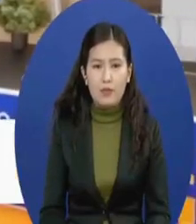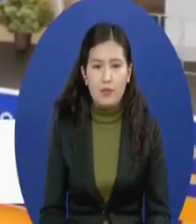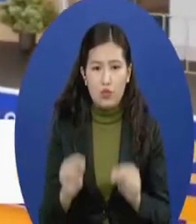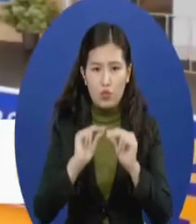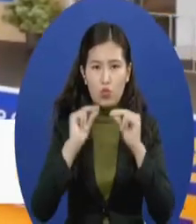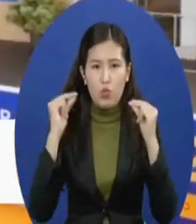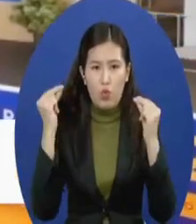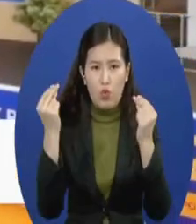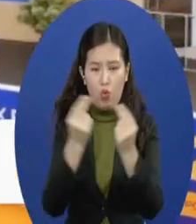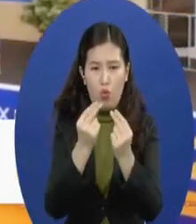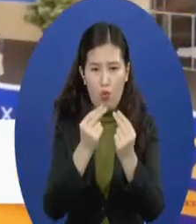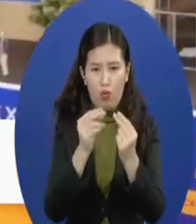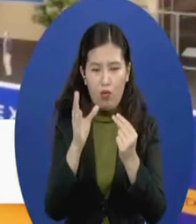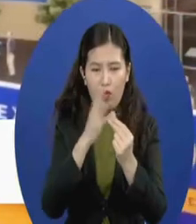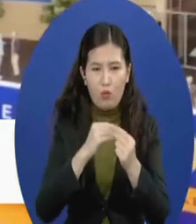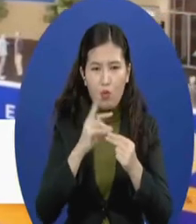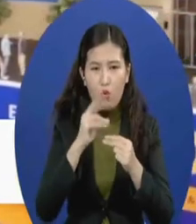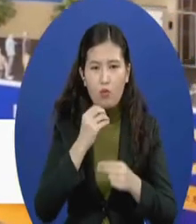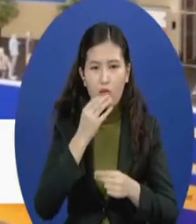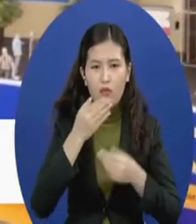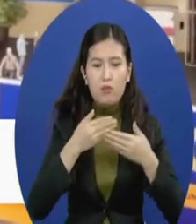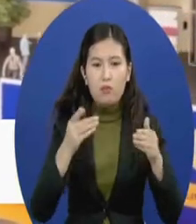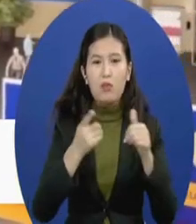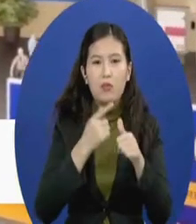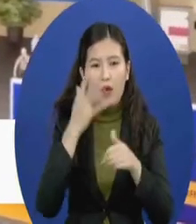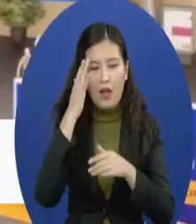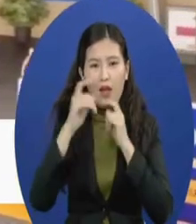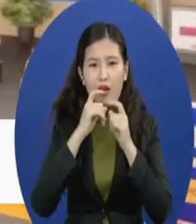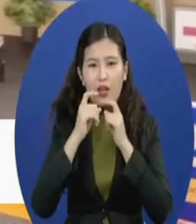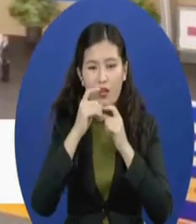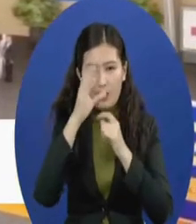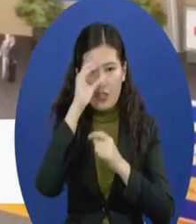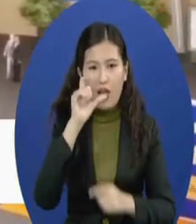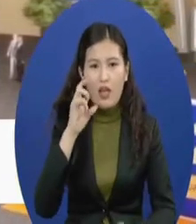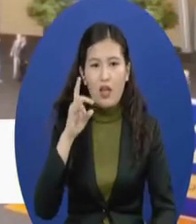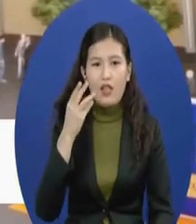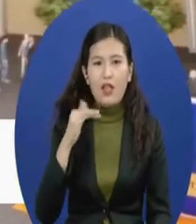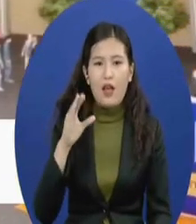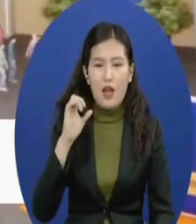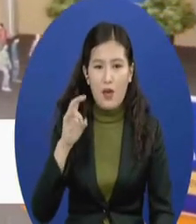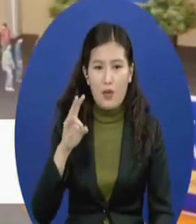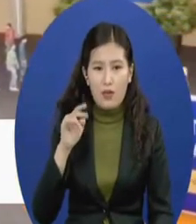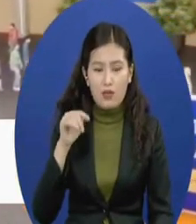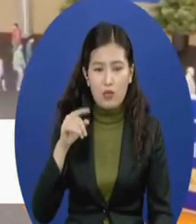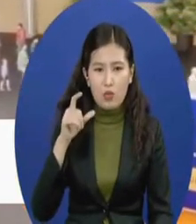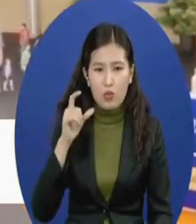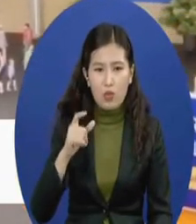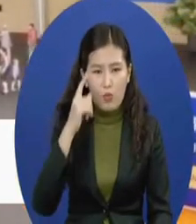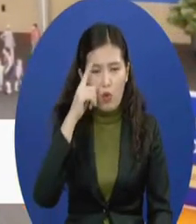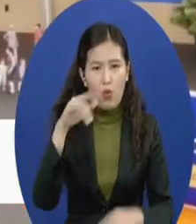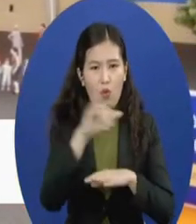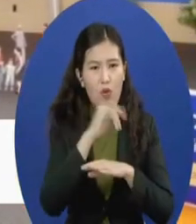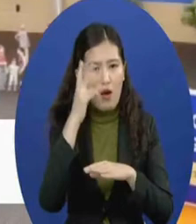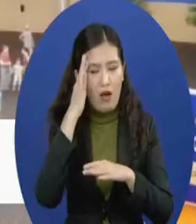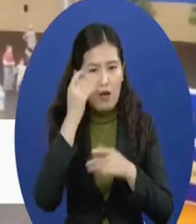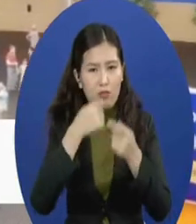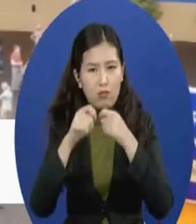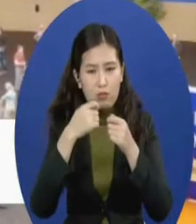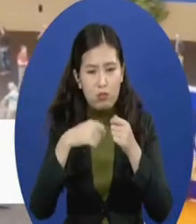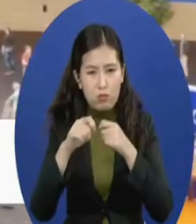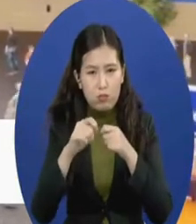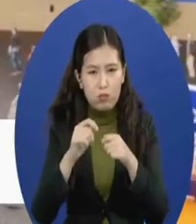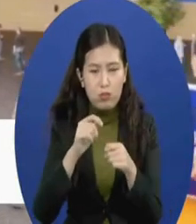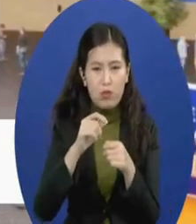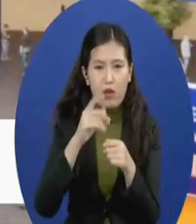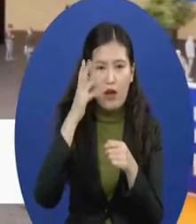Уулзалтыг нээж гадаад харилцааны сайд инх тайван үг хэллээ. Тэрээр Монгол улсын гадаад худалдаа, хөрөнгө оруулалт, экспортын бодлого,